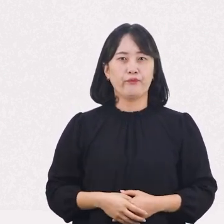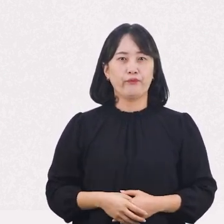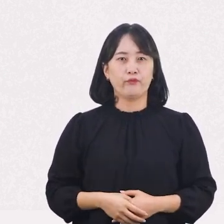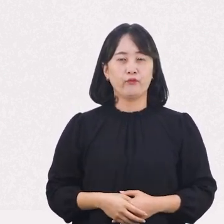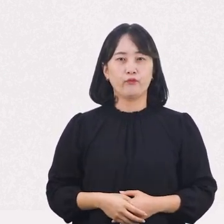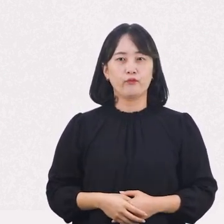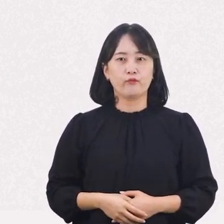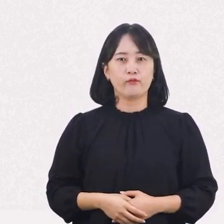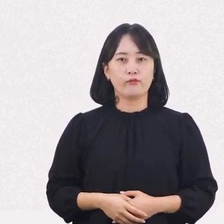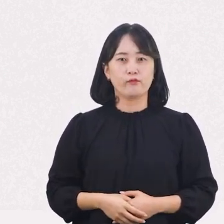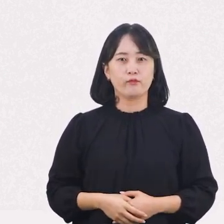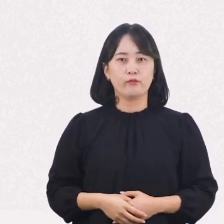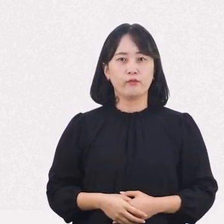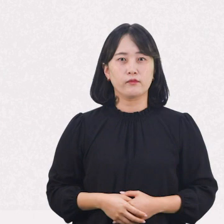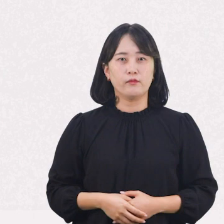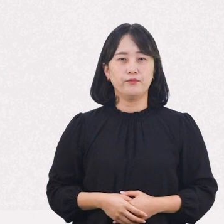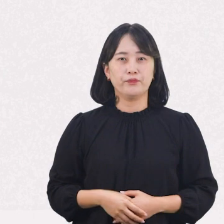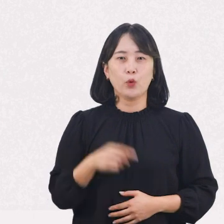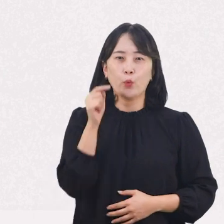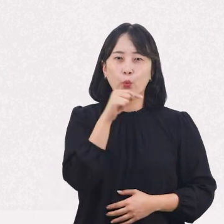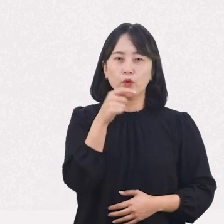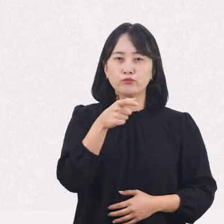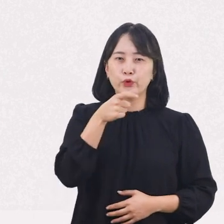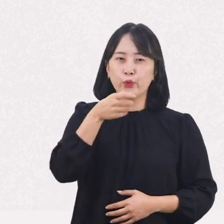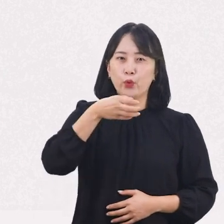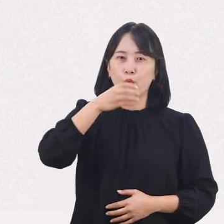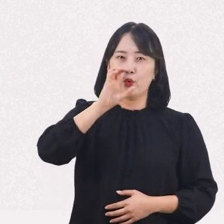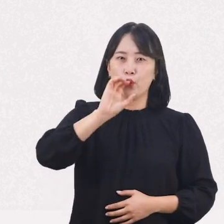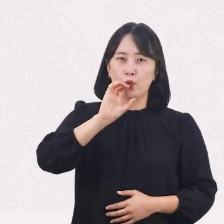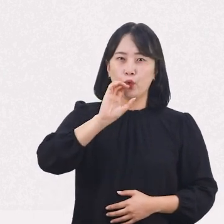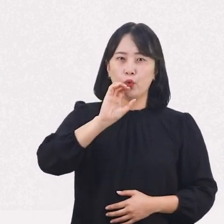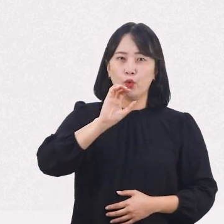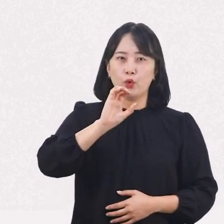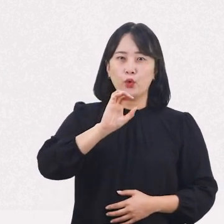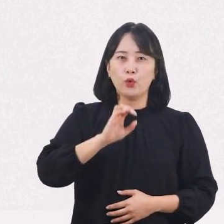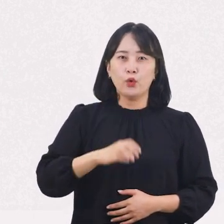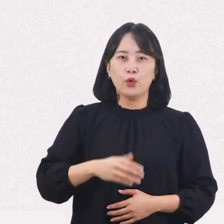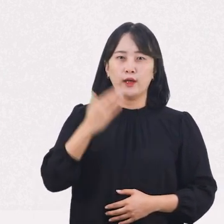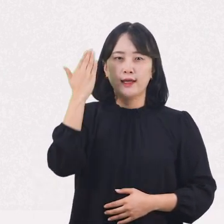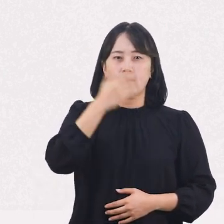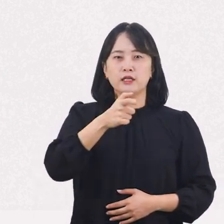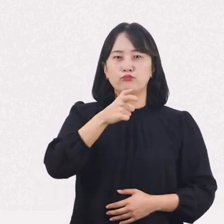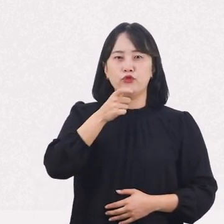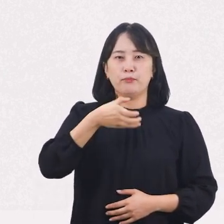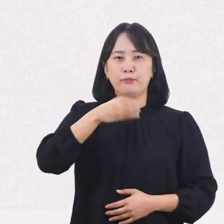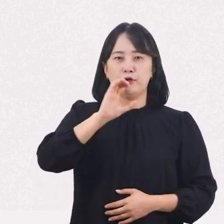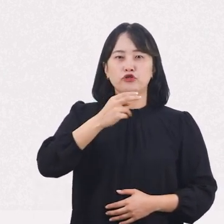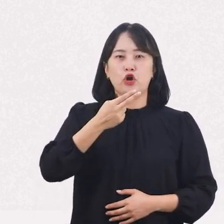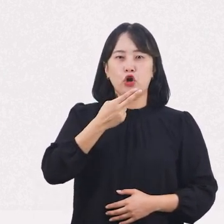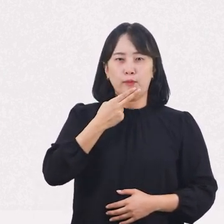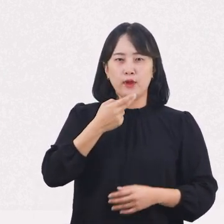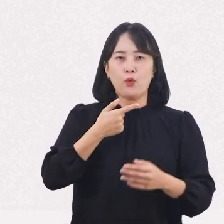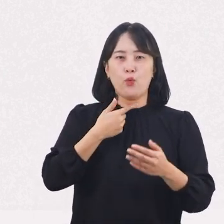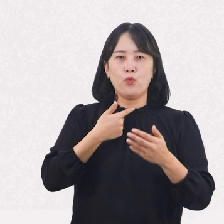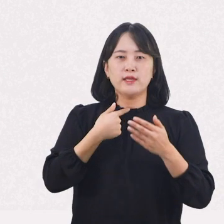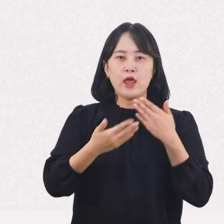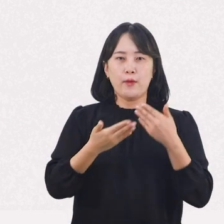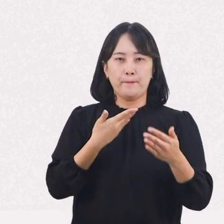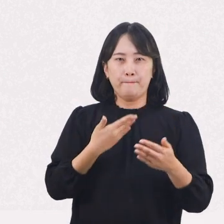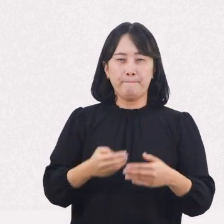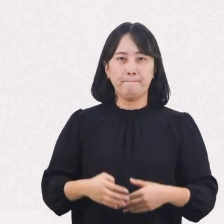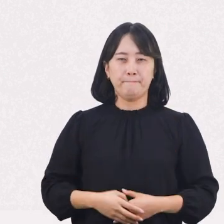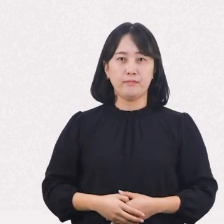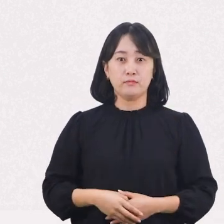활동 1에서는 소금물 등을 마시며 식수로 먹을 수 없는 물을 경험해보는 활동을 하였습니다.